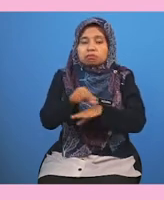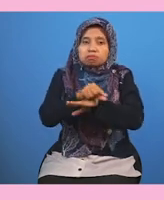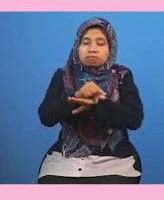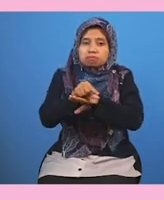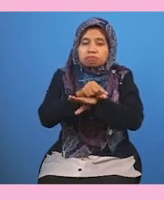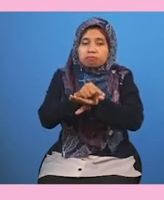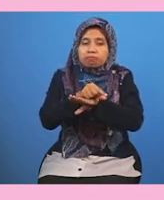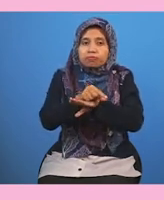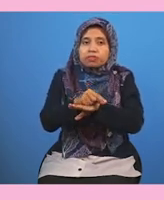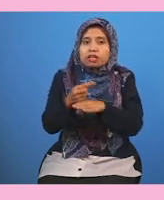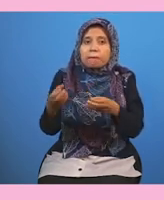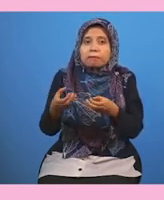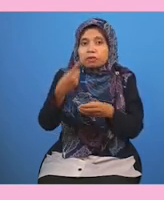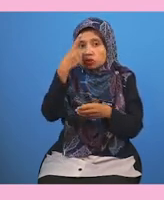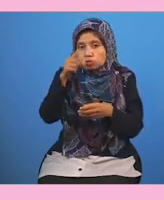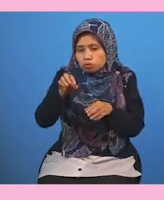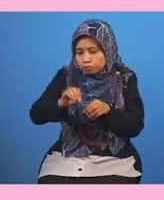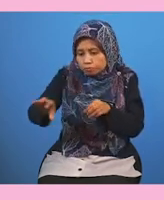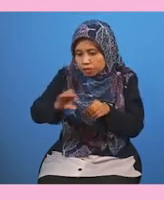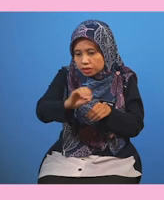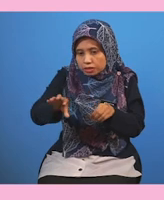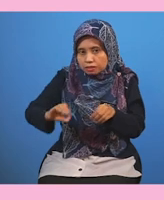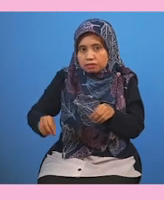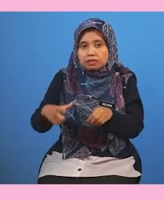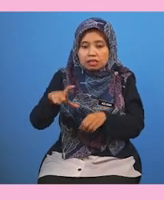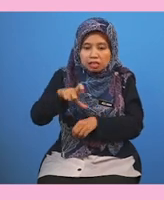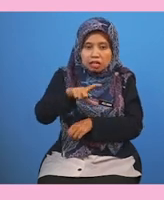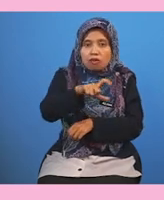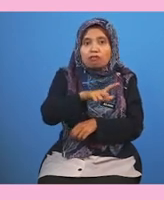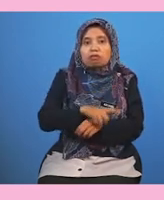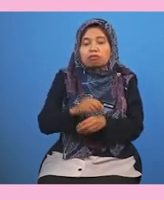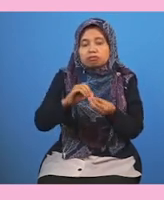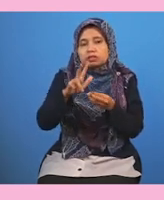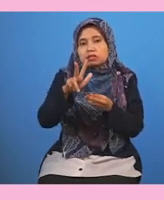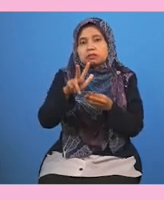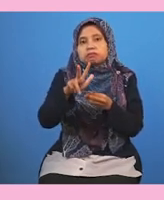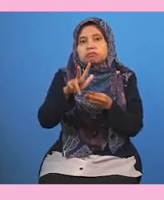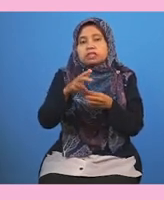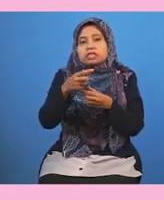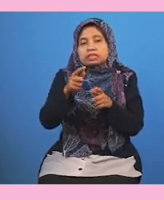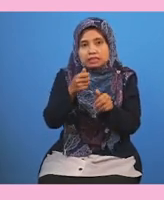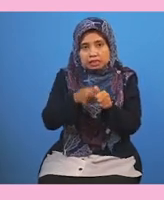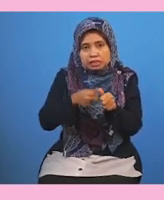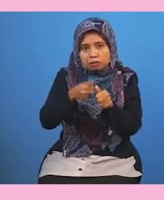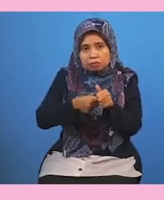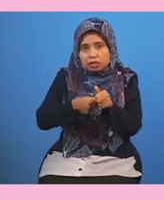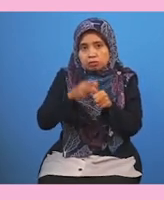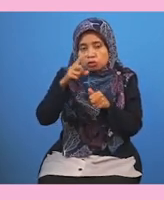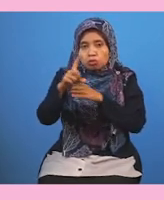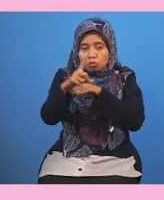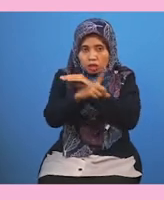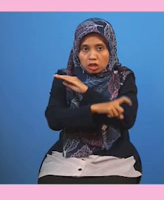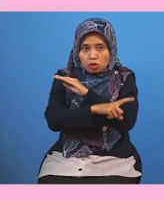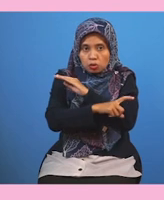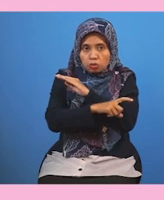telah digunakan untuk mengasingkan kesemua larva. Ketiga, setiap seekor adalah